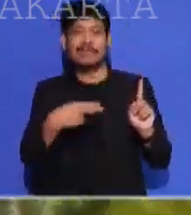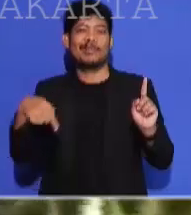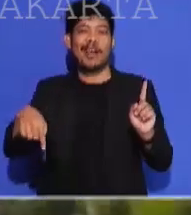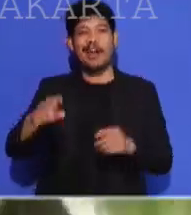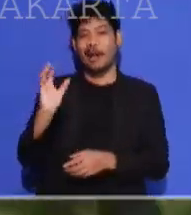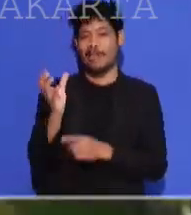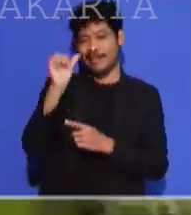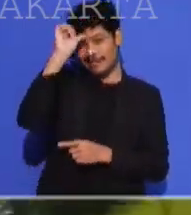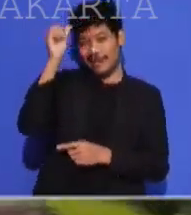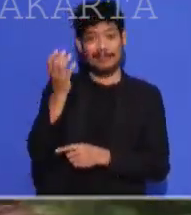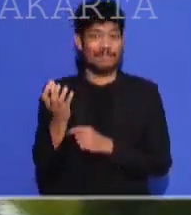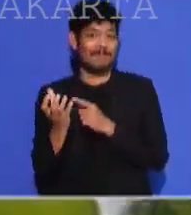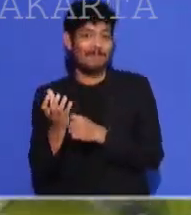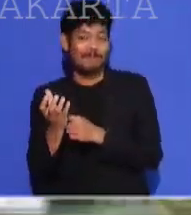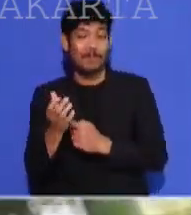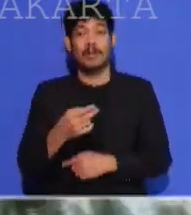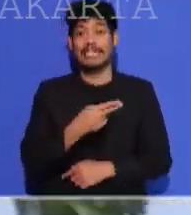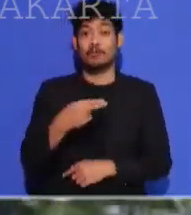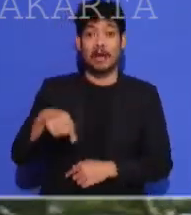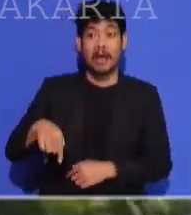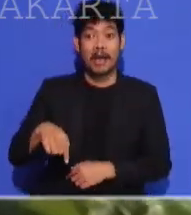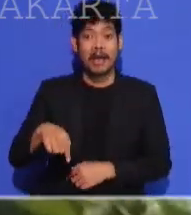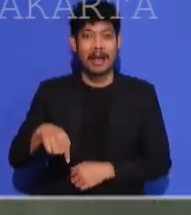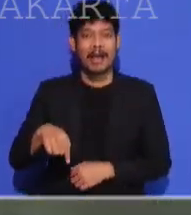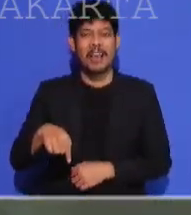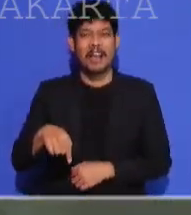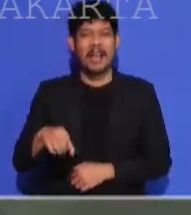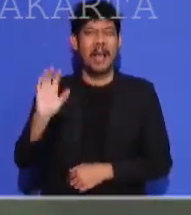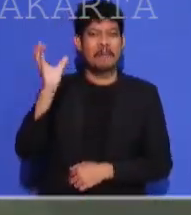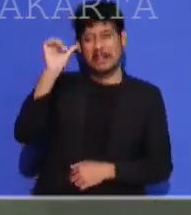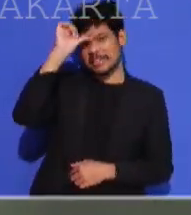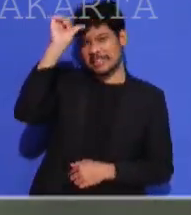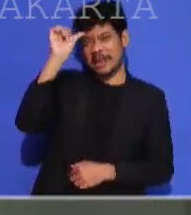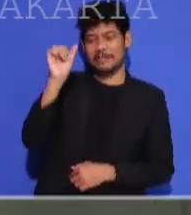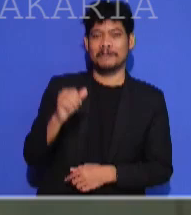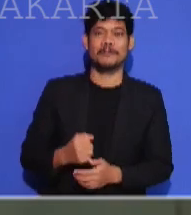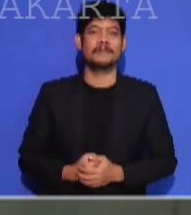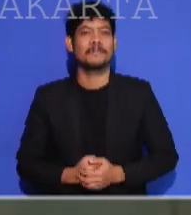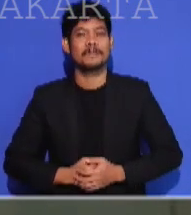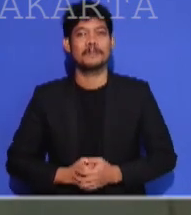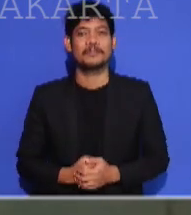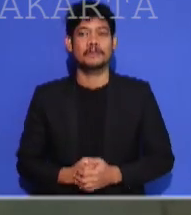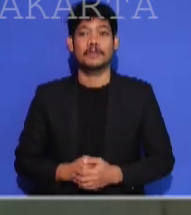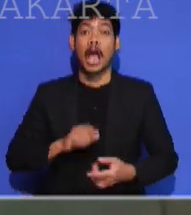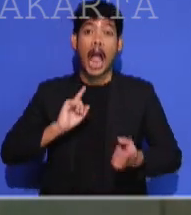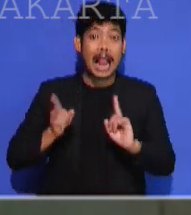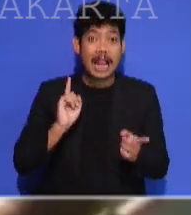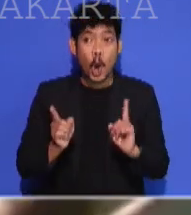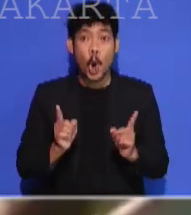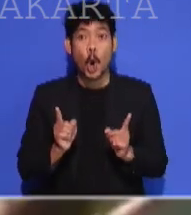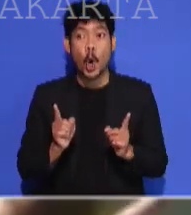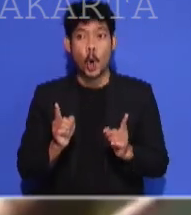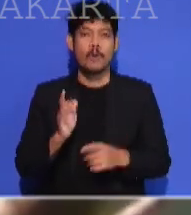Indonesia tanaman menika asring dipun sebat apel India. Wah apel India menika menawi tasih enem werni kulit